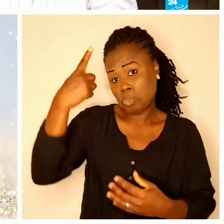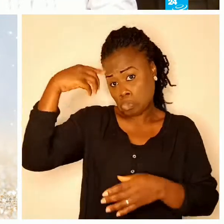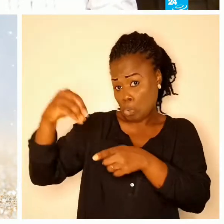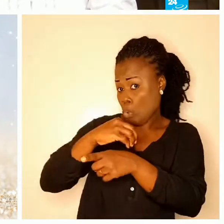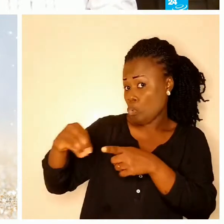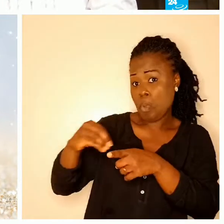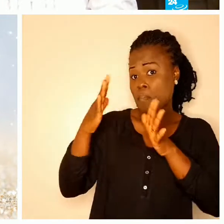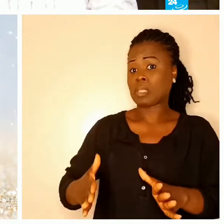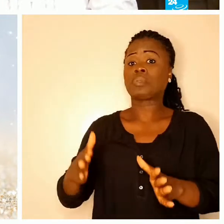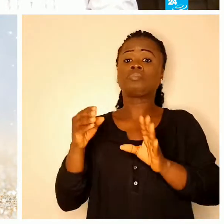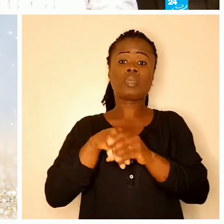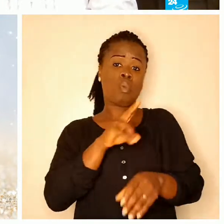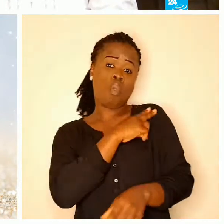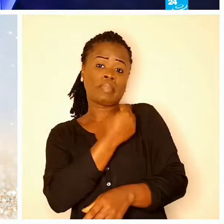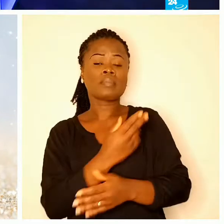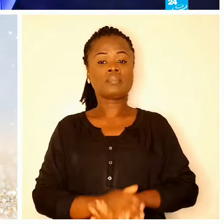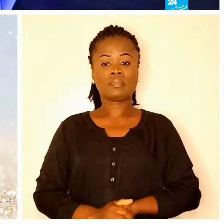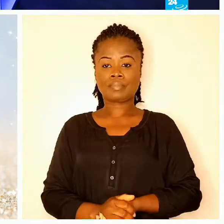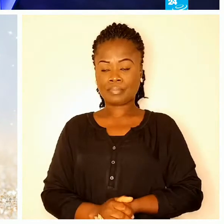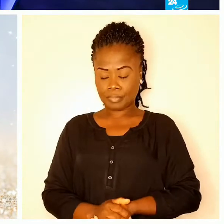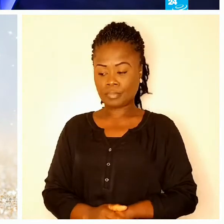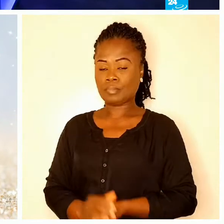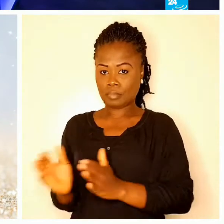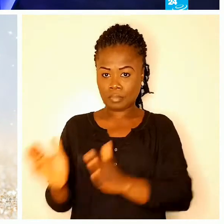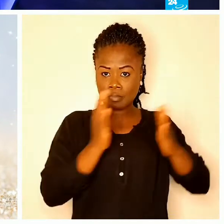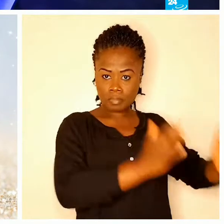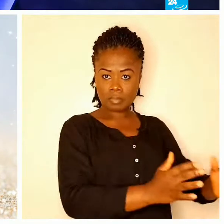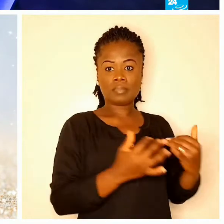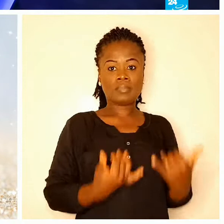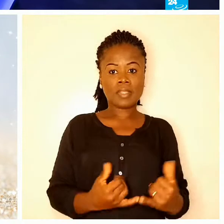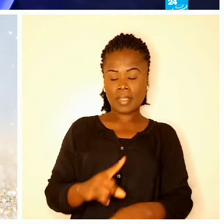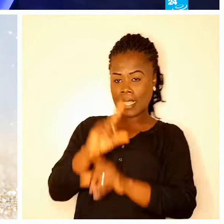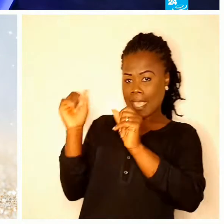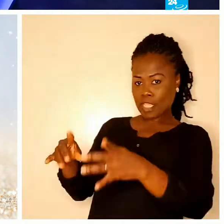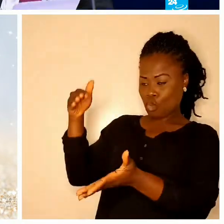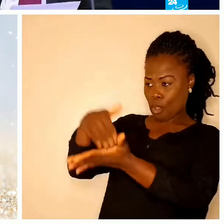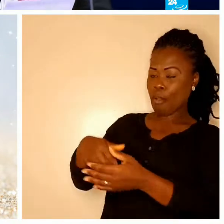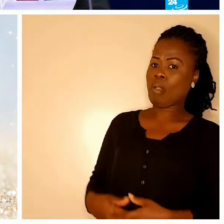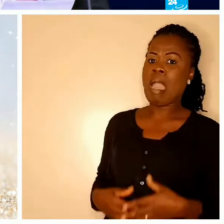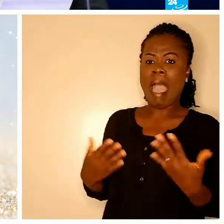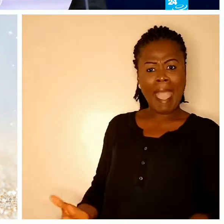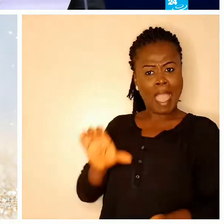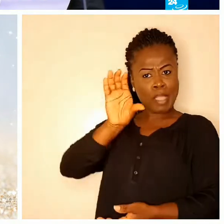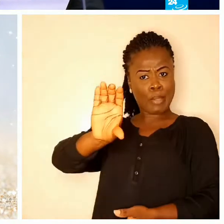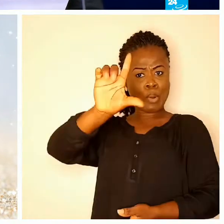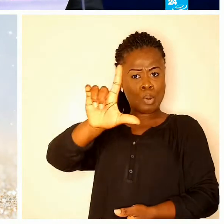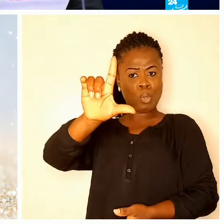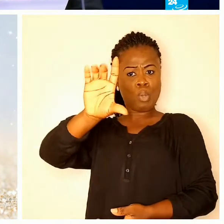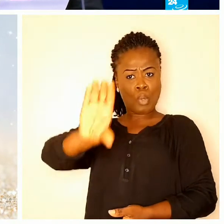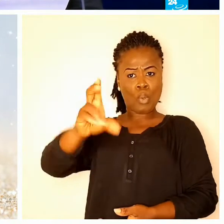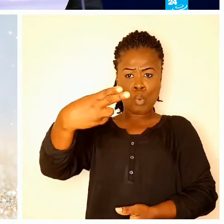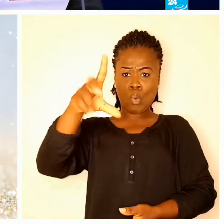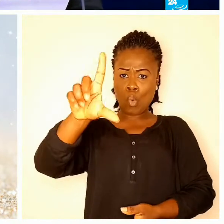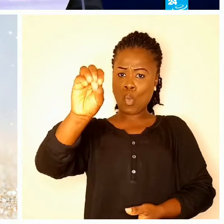ces résultats. Alors, Monsieur le Président, vous parlez de la chloroquine. C'est en effet un médicament qui fait polémique,